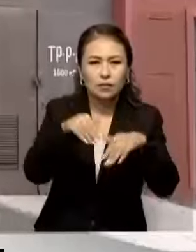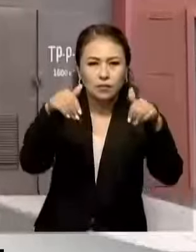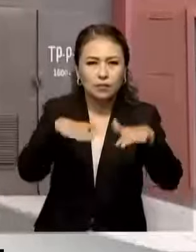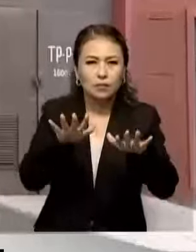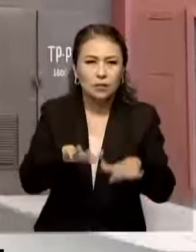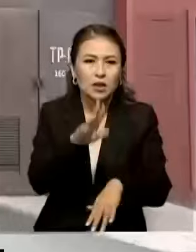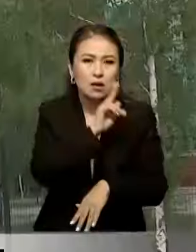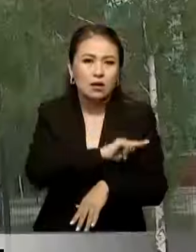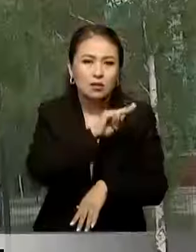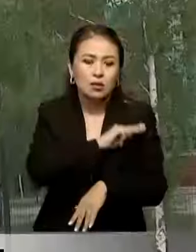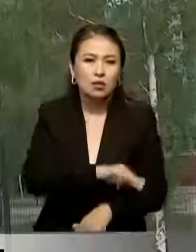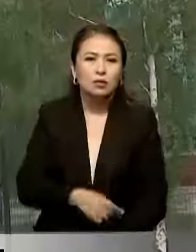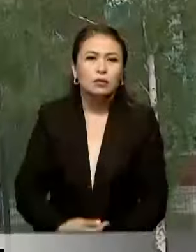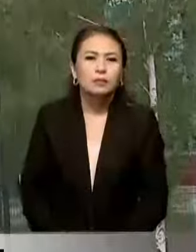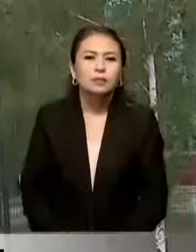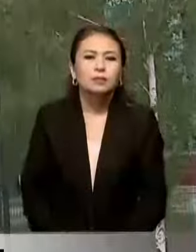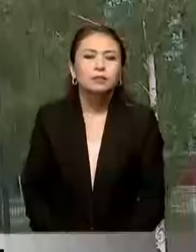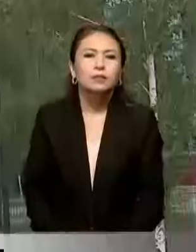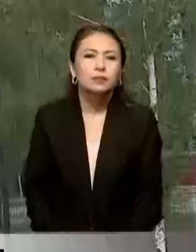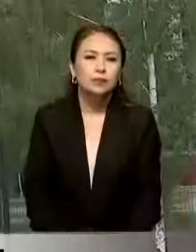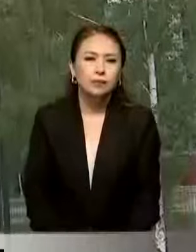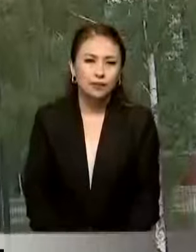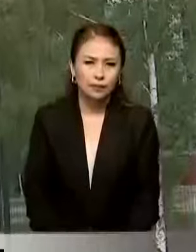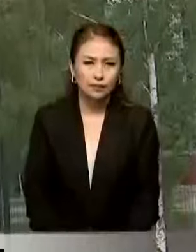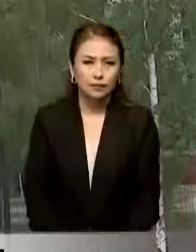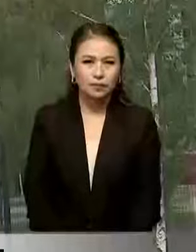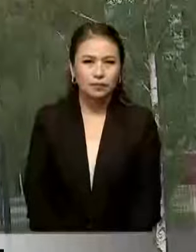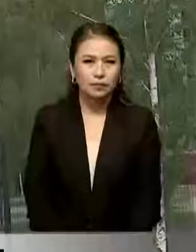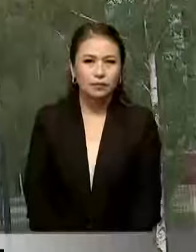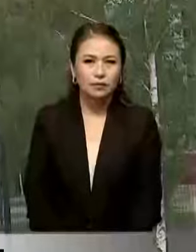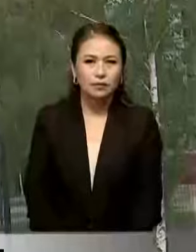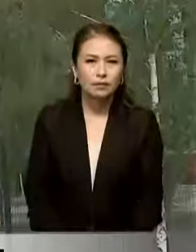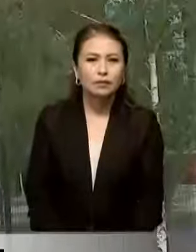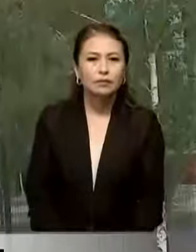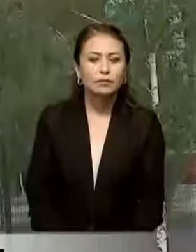жұмыс істейді. Асан Темір Қаршығұлы, Серік Қоңырбаев, Ырыстанбек Оспанов, 24 кезет.